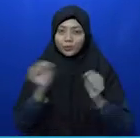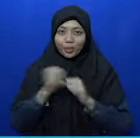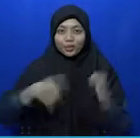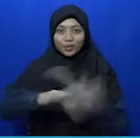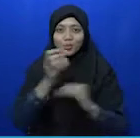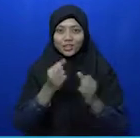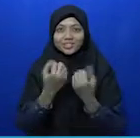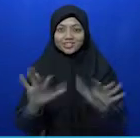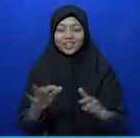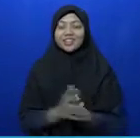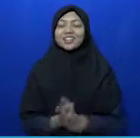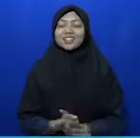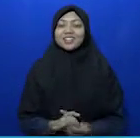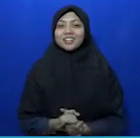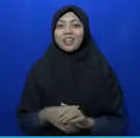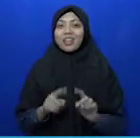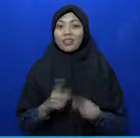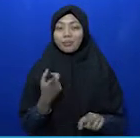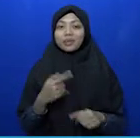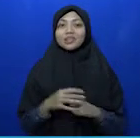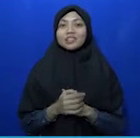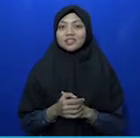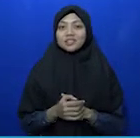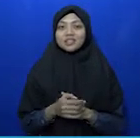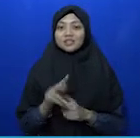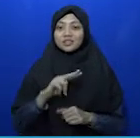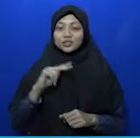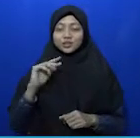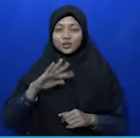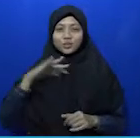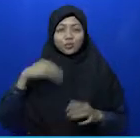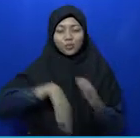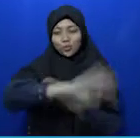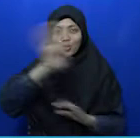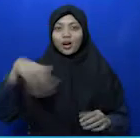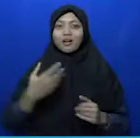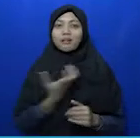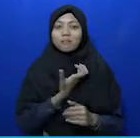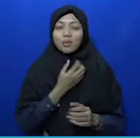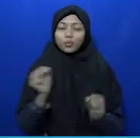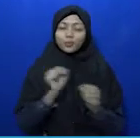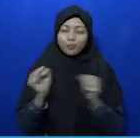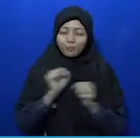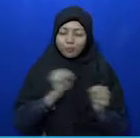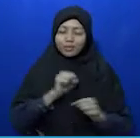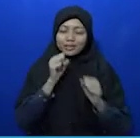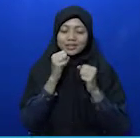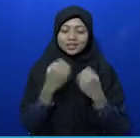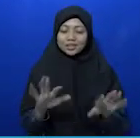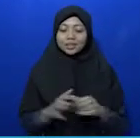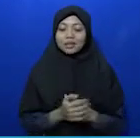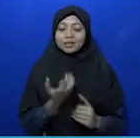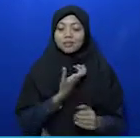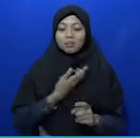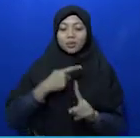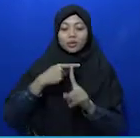secepat-cepatnya. Saya perlu tambahin juga, HOA itu... Sorry, menegaskan aja, jadi resminya dalam perjanjian itu sampai akhir tahun